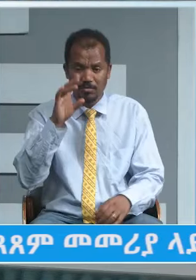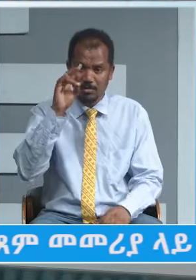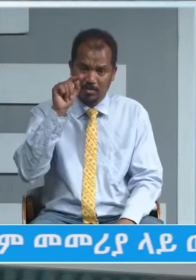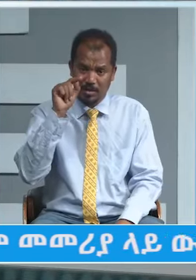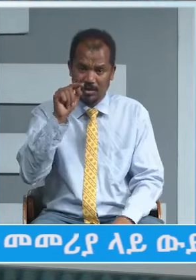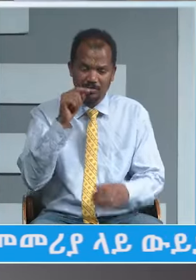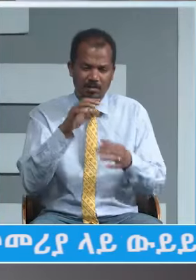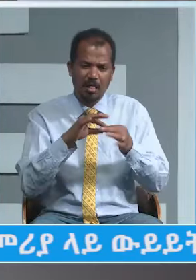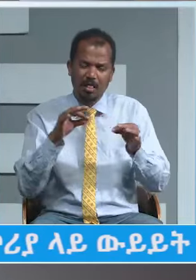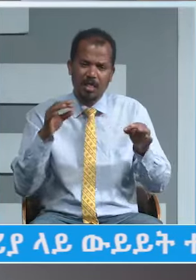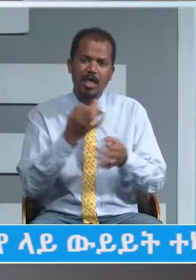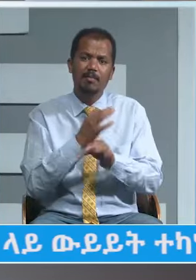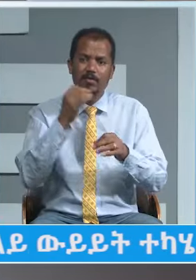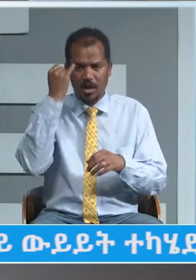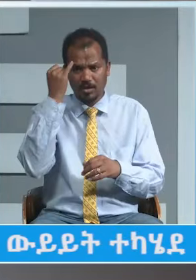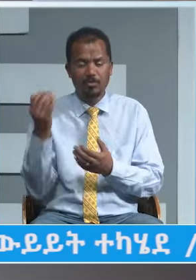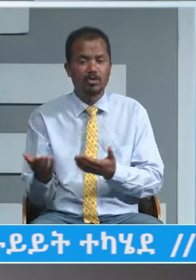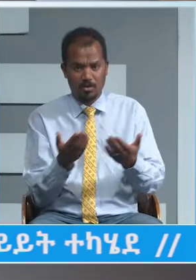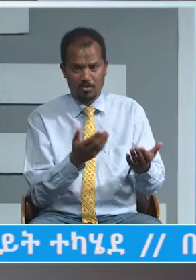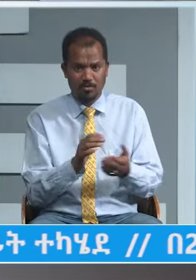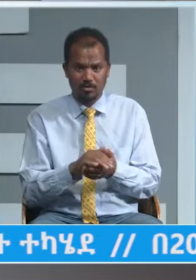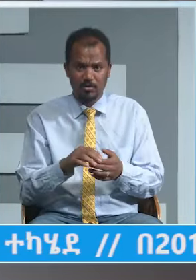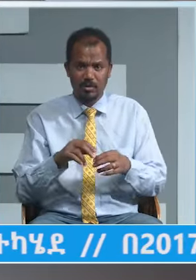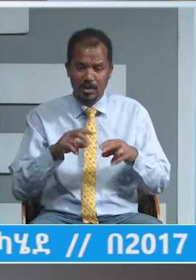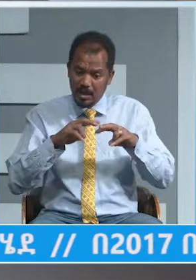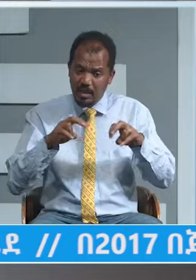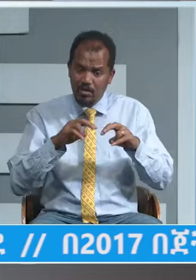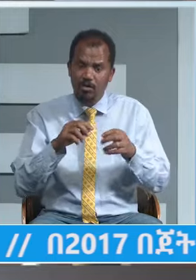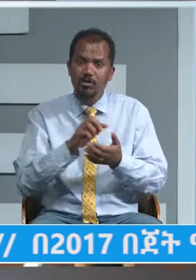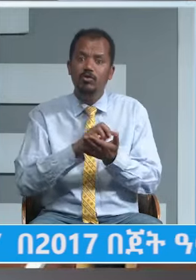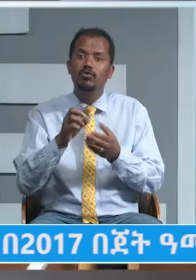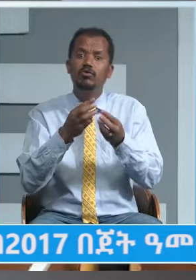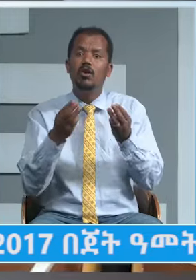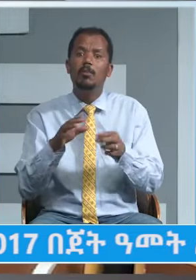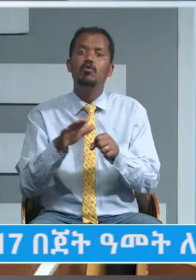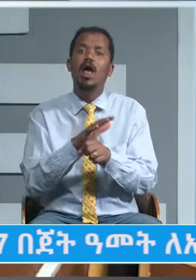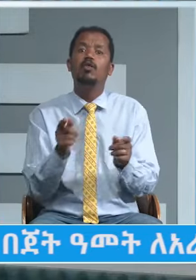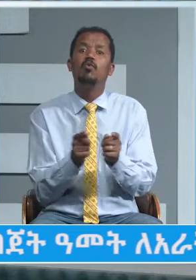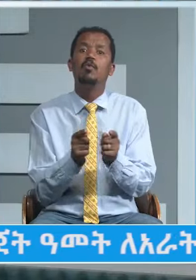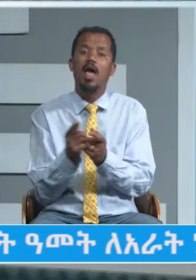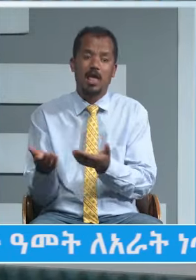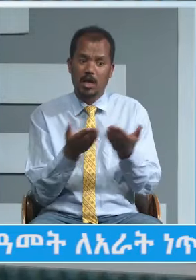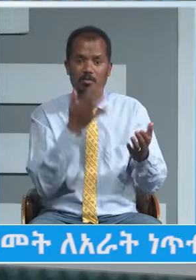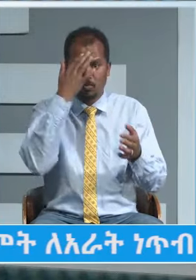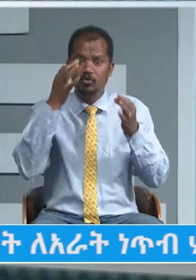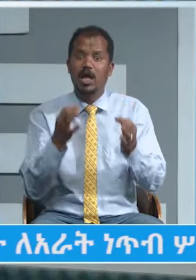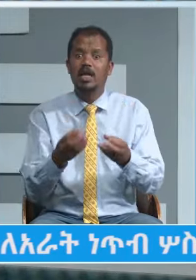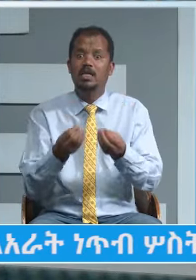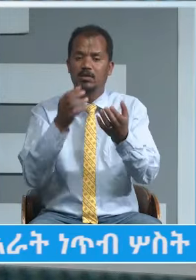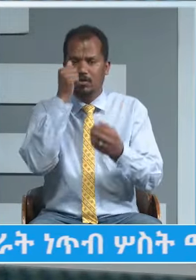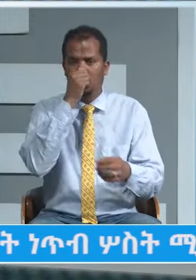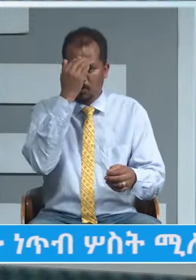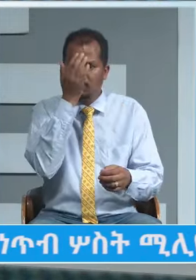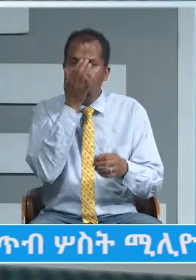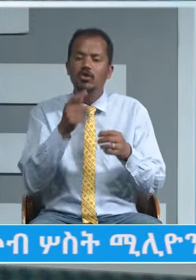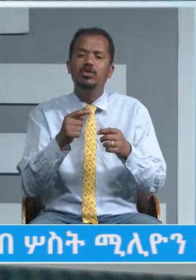የታሰቡ በሰባት ነጥቦች የተተነተኑ የመፍትሄ ሀሳቦች አቅርቧል። የጥናቱ ሰነድም ለቅዱስ ሲኖዶስ ምልአተ ጉባኤ ቀርቦ ውሳኔ